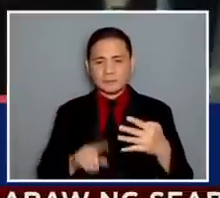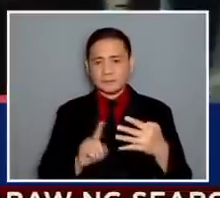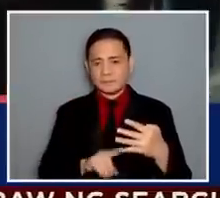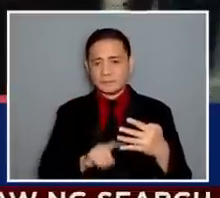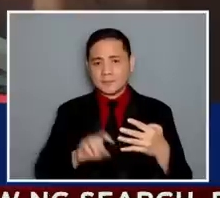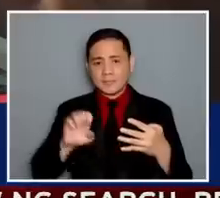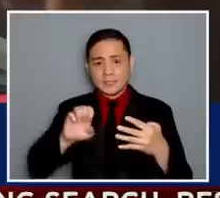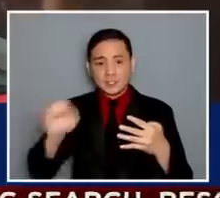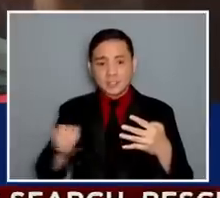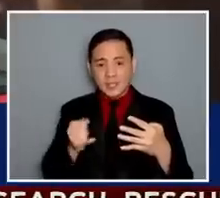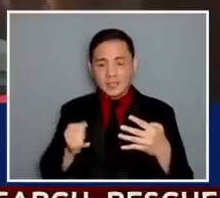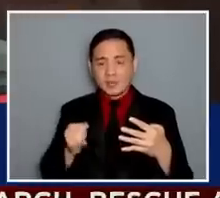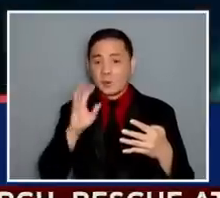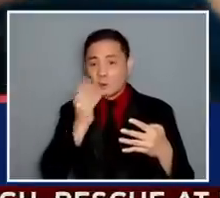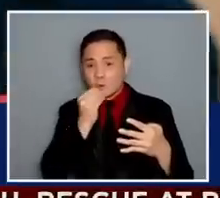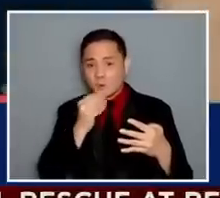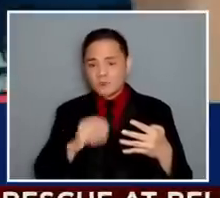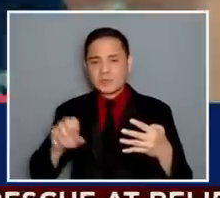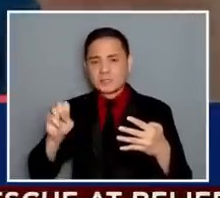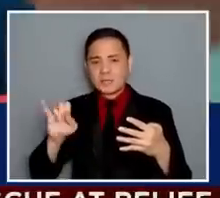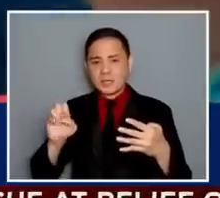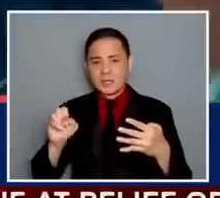EJ Falcon bilang si Rigor,